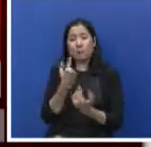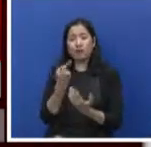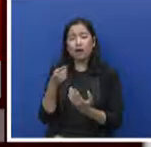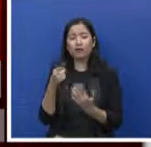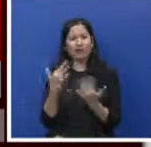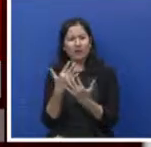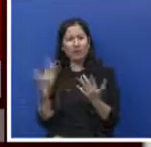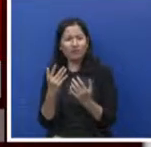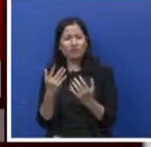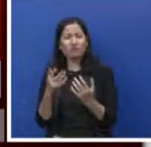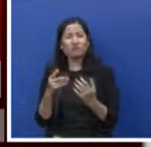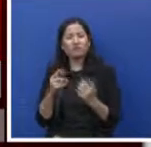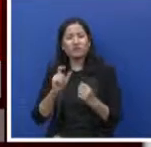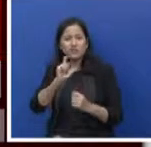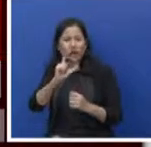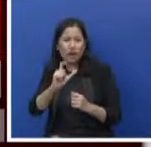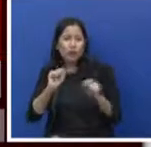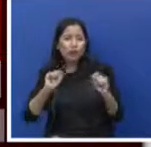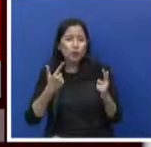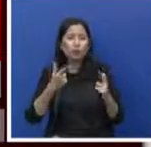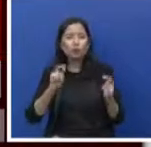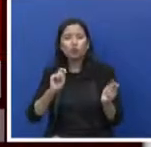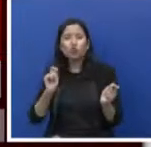hidup ini juga menciptakan